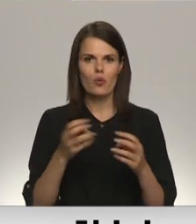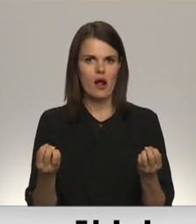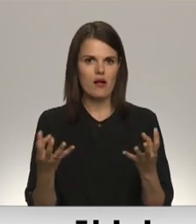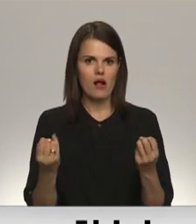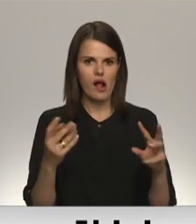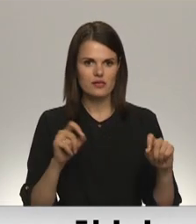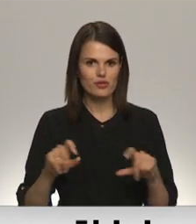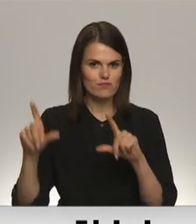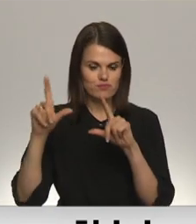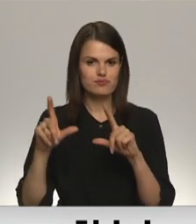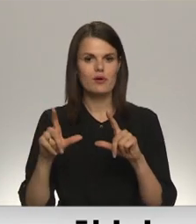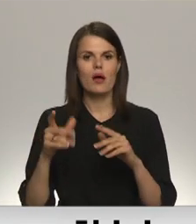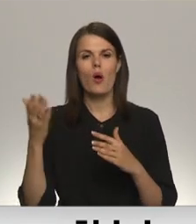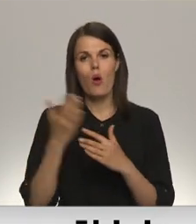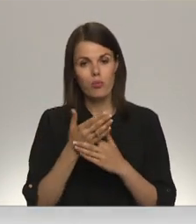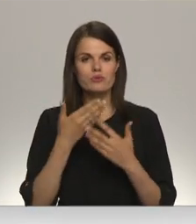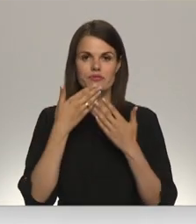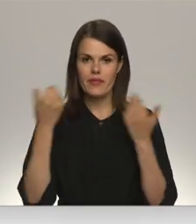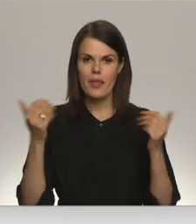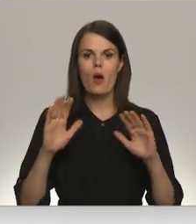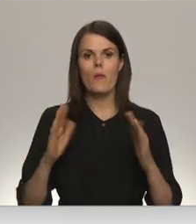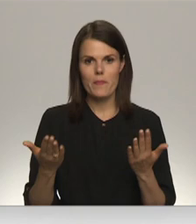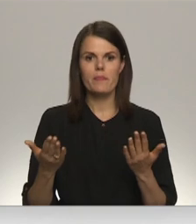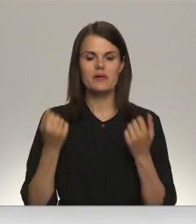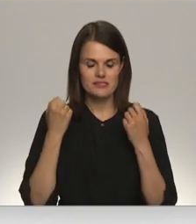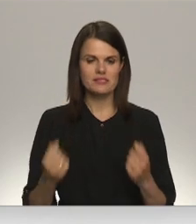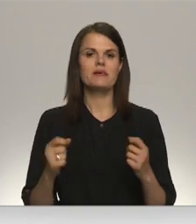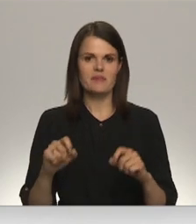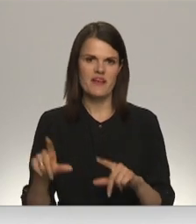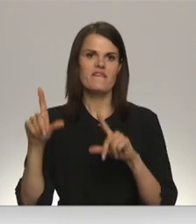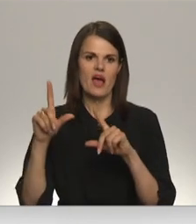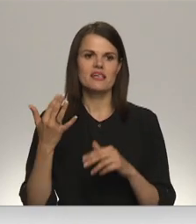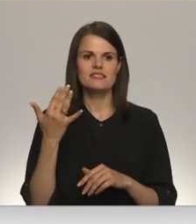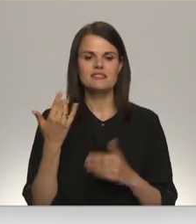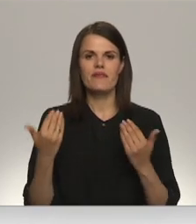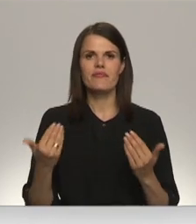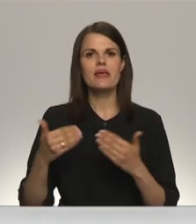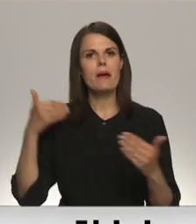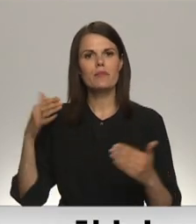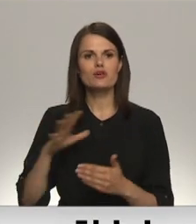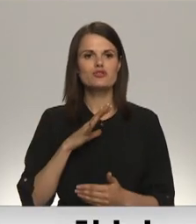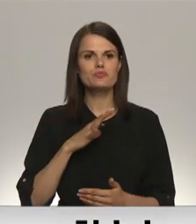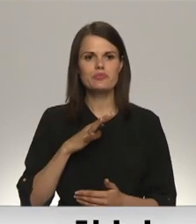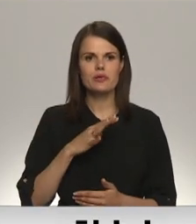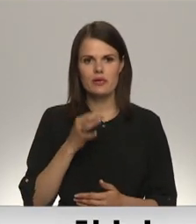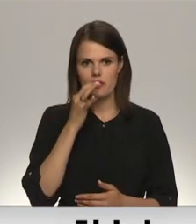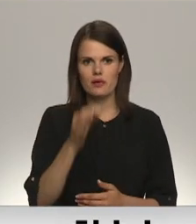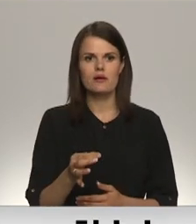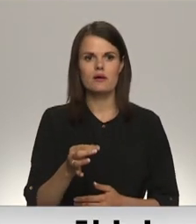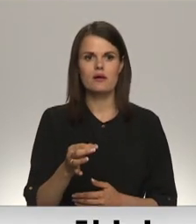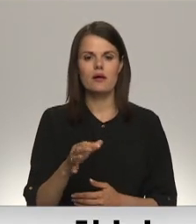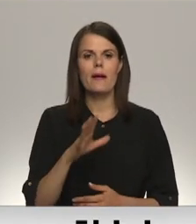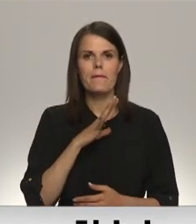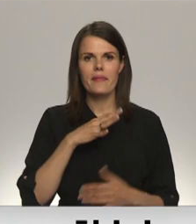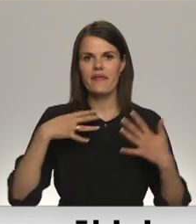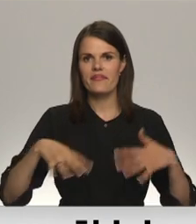gāzei. Gluži puse nav, bet stipri daudz. Cik jums liekams tam? Mums bija